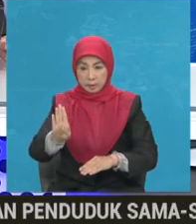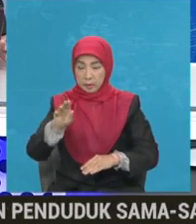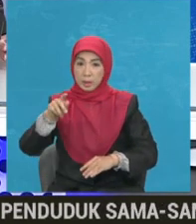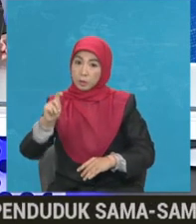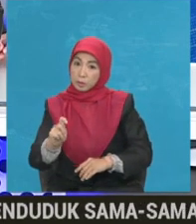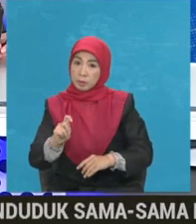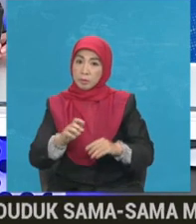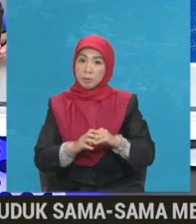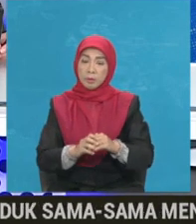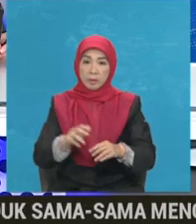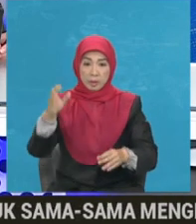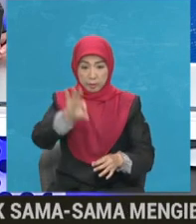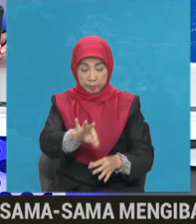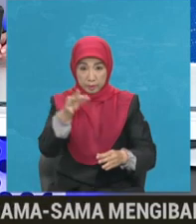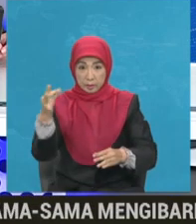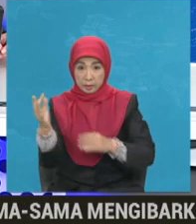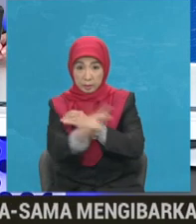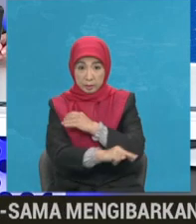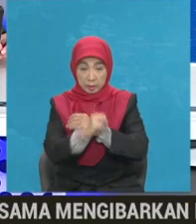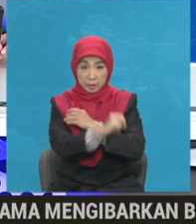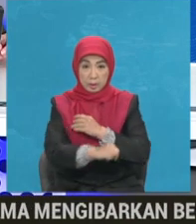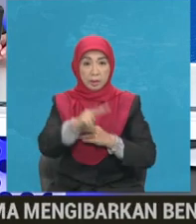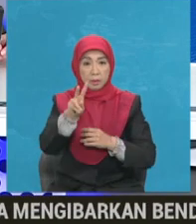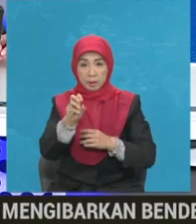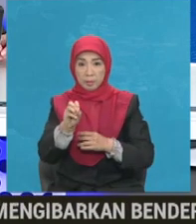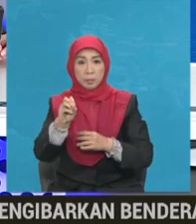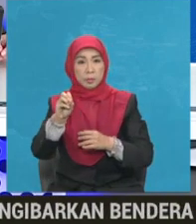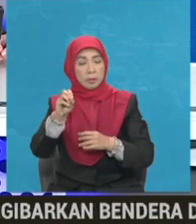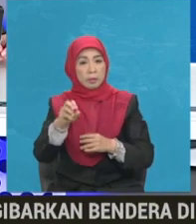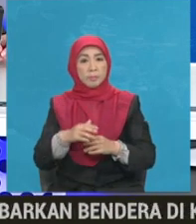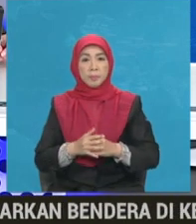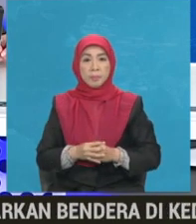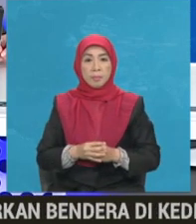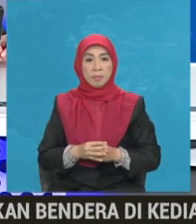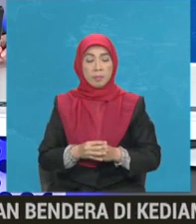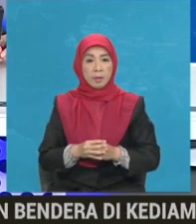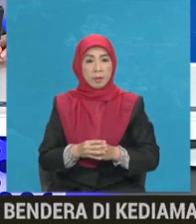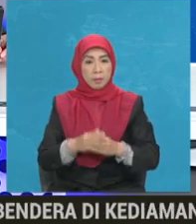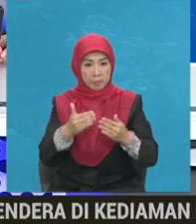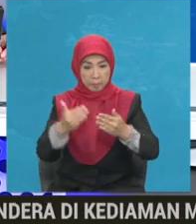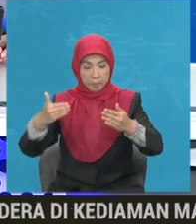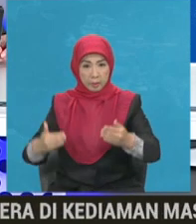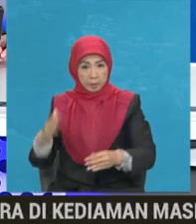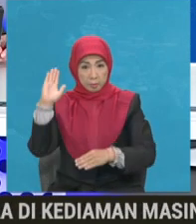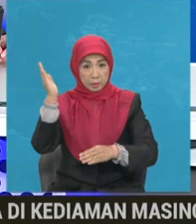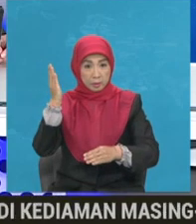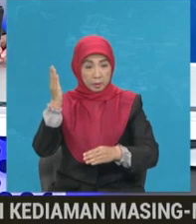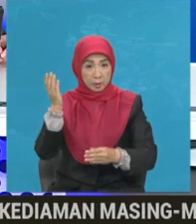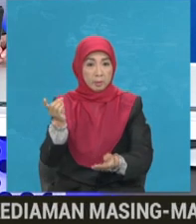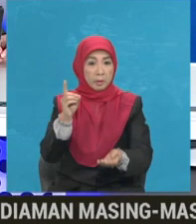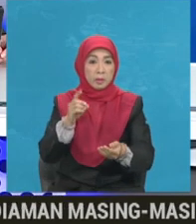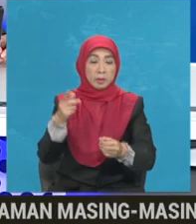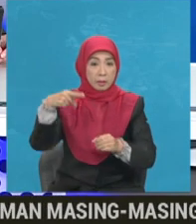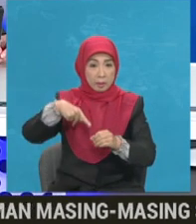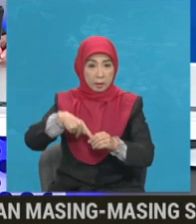Paris Perancis dari 29 hingga 30 Jun 2022 menyertai proses sedang kemunculan yang berhormat dagens